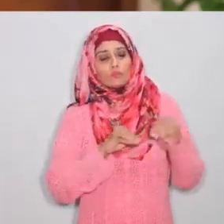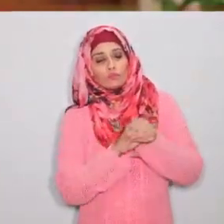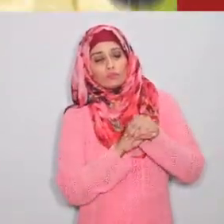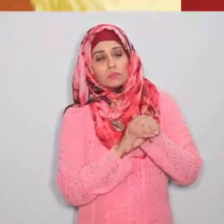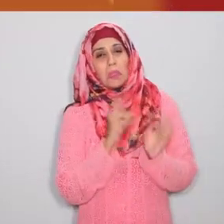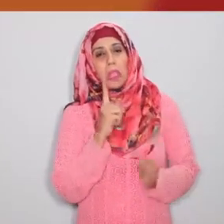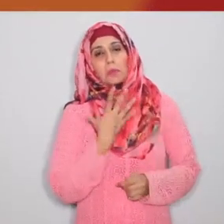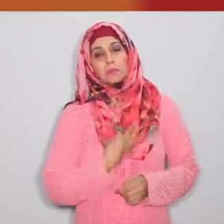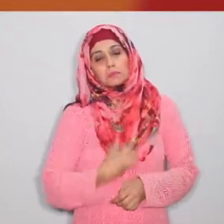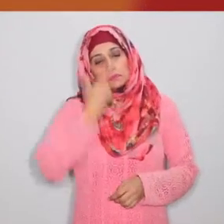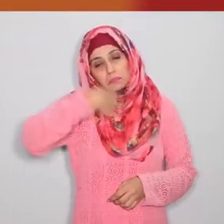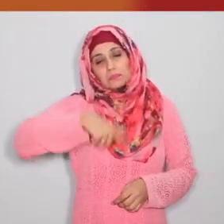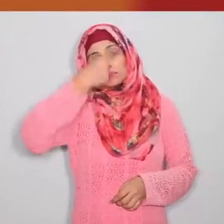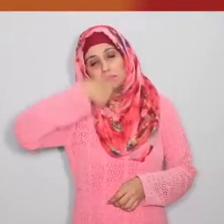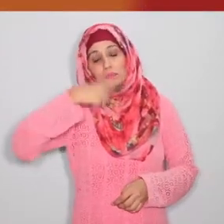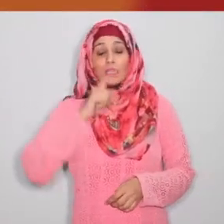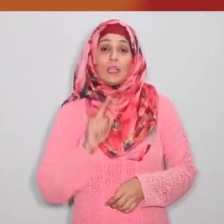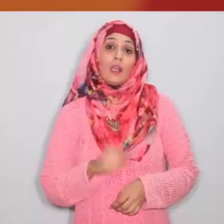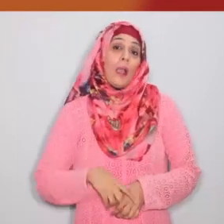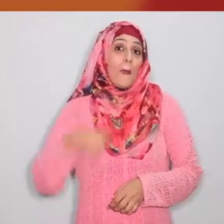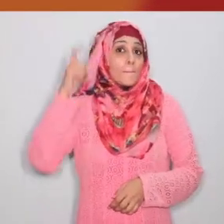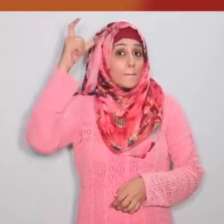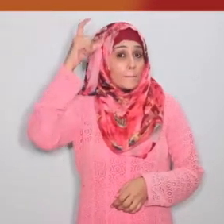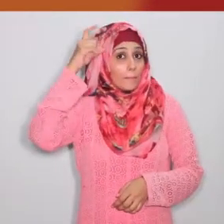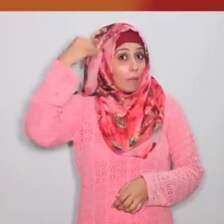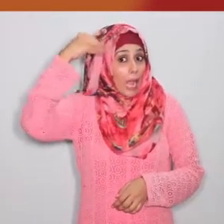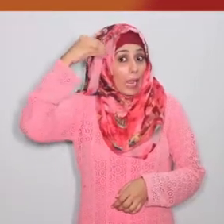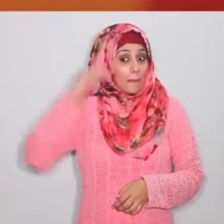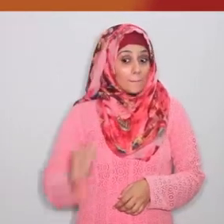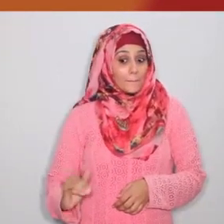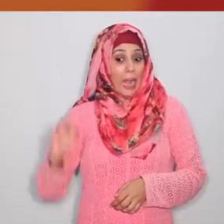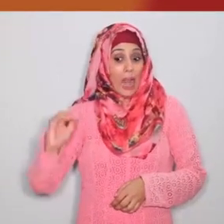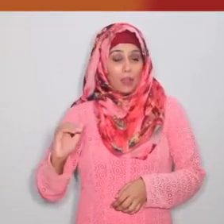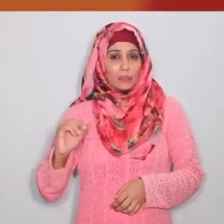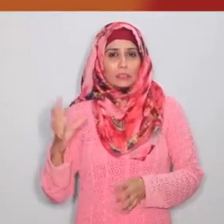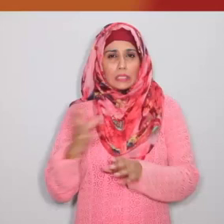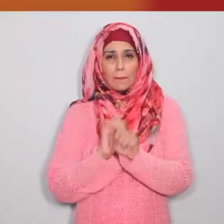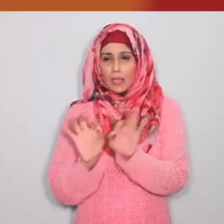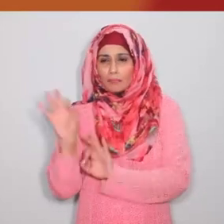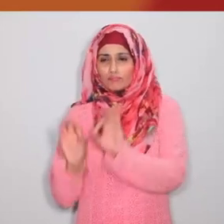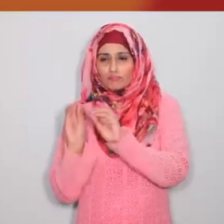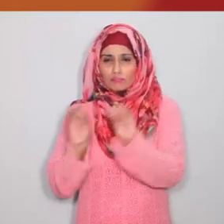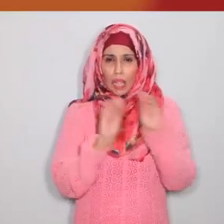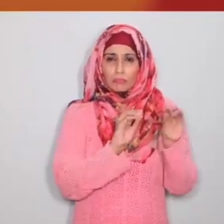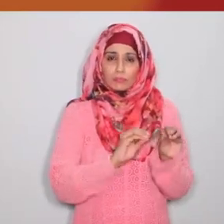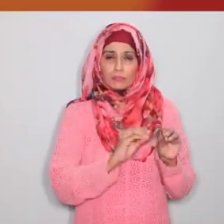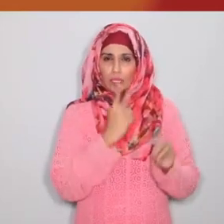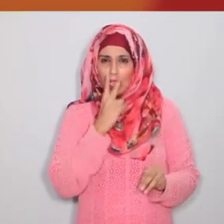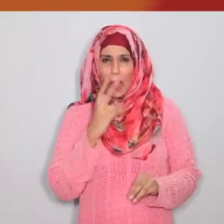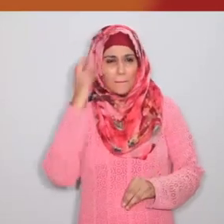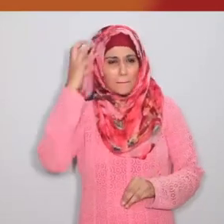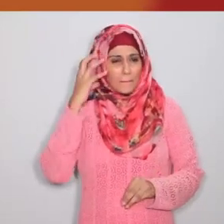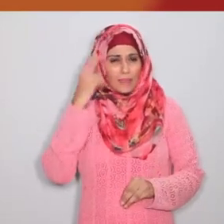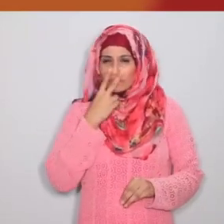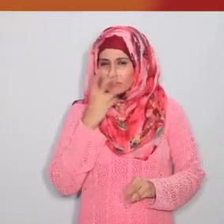रहा। बकरी भी, जिनको हमेशा सबका बहुत ख्याल रहता था, दूर बैठी मोनी नोनी को